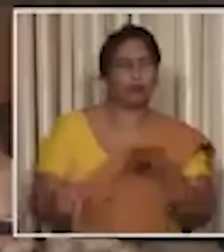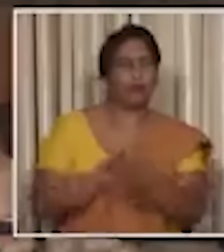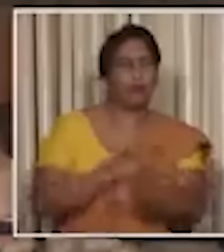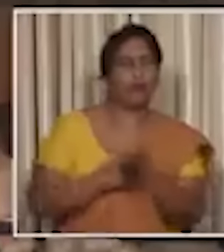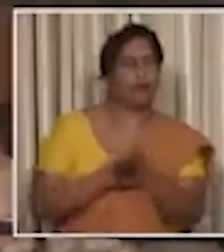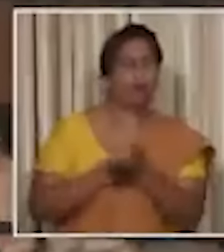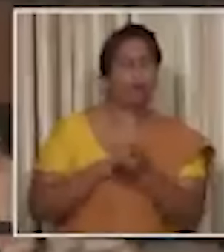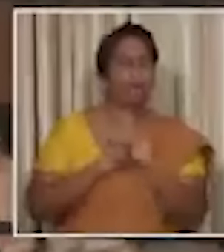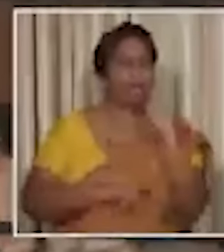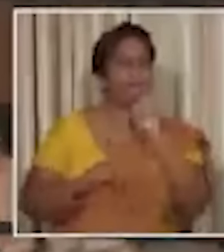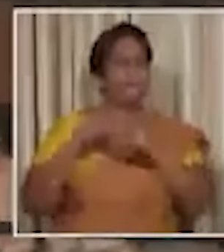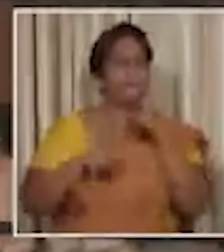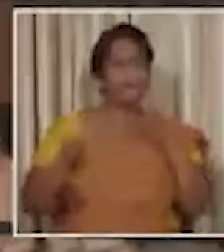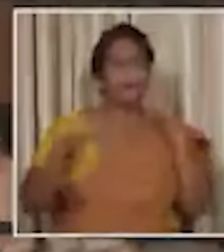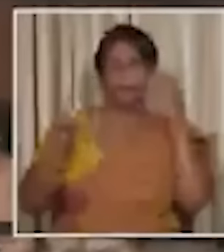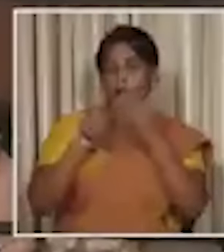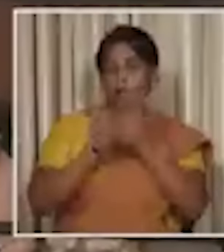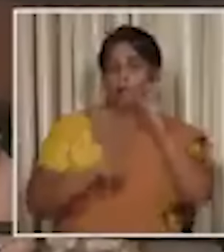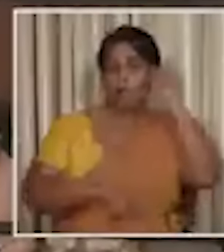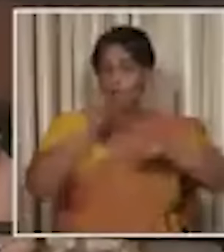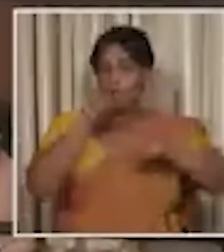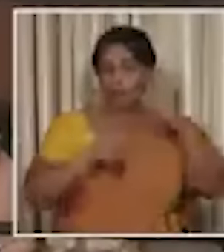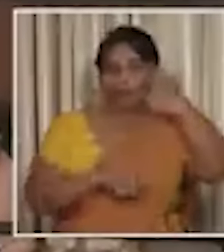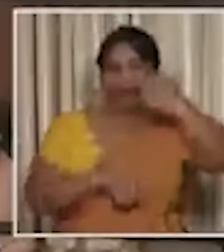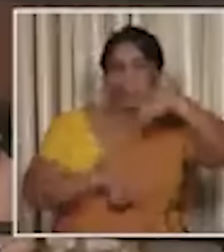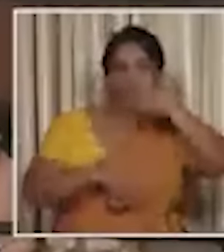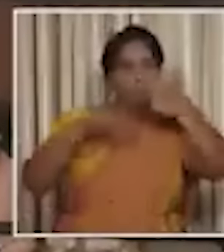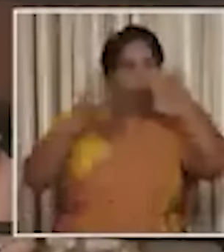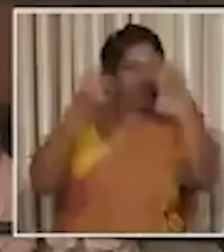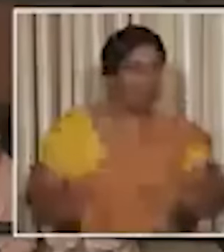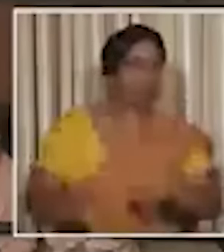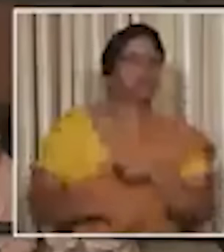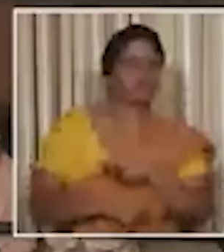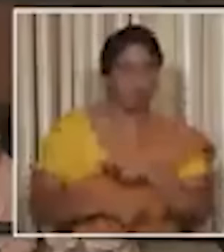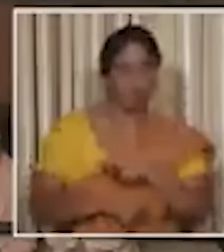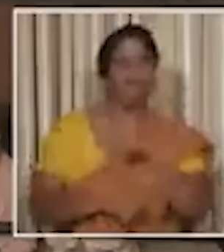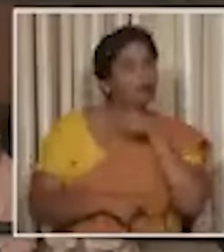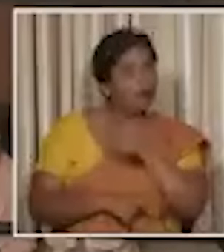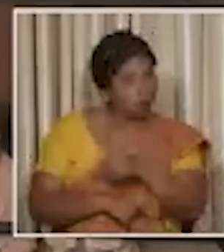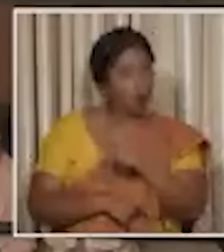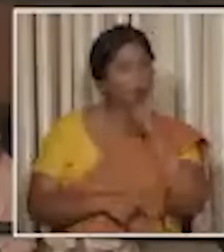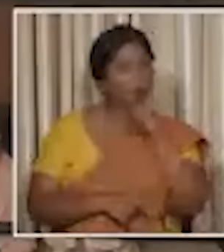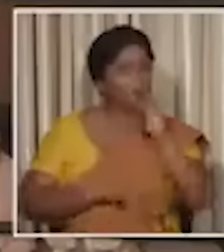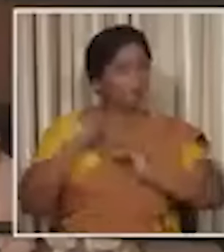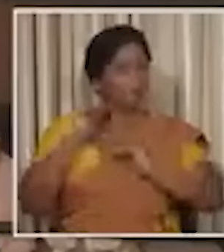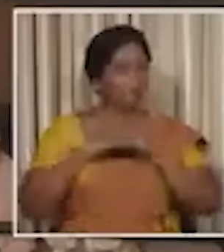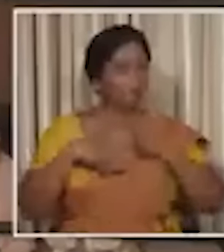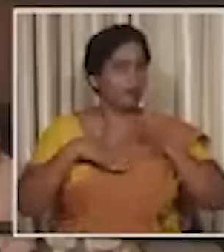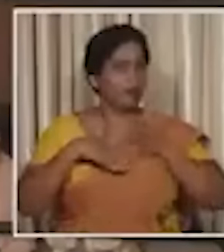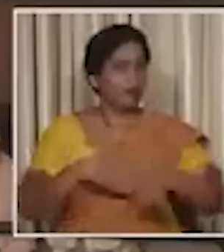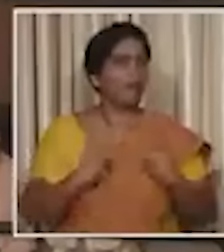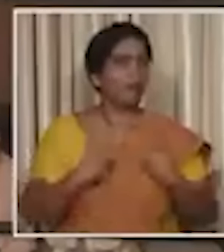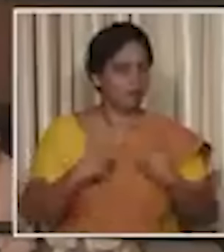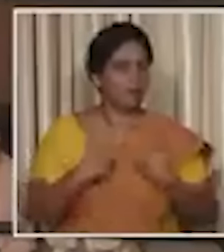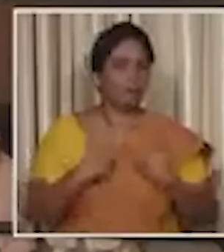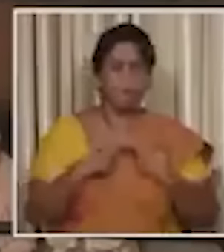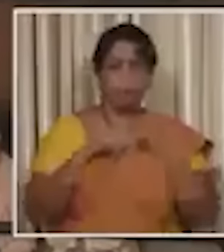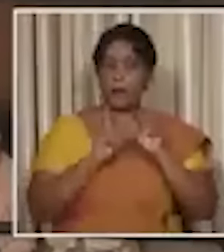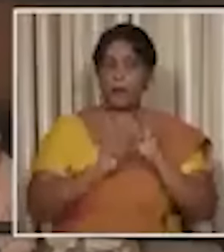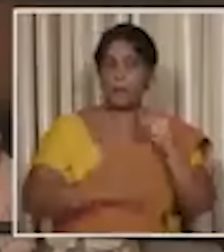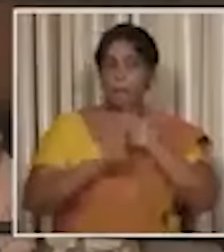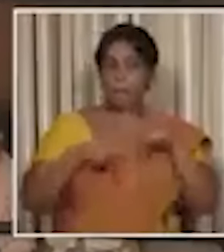அடித்தளத்தில் சட்டத்தின் ஆட்சியானது உறுதிப்படுத்தப்படுதல் வேண்டும். ஆகவே ஒரு அரசு என்ற ரீதியிலே, ஒரு சனாதிபதி என்ற